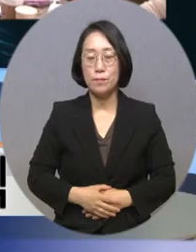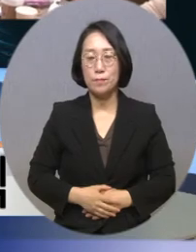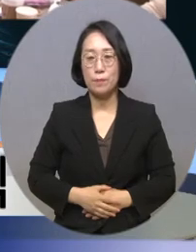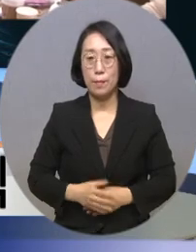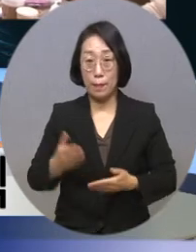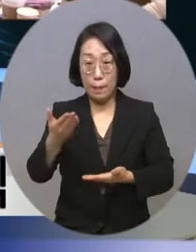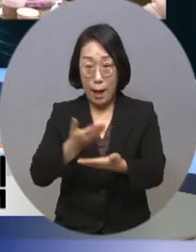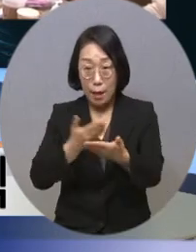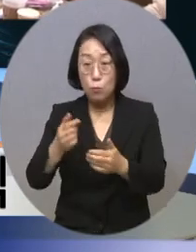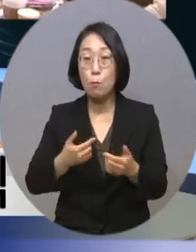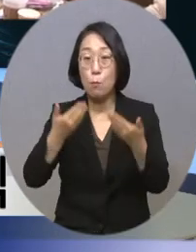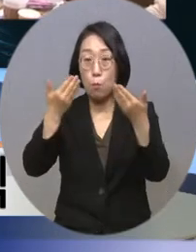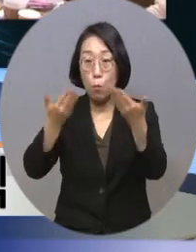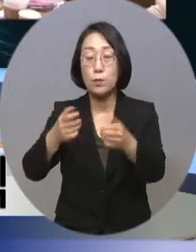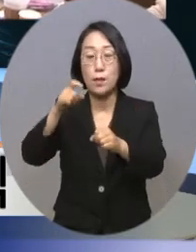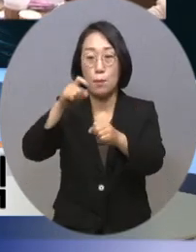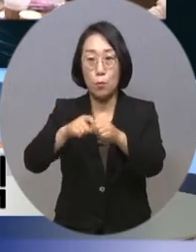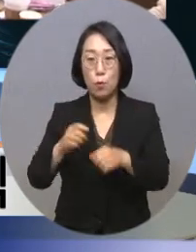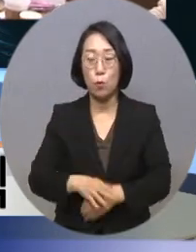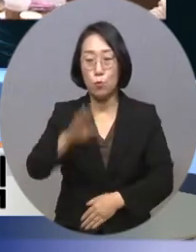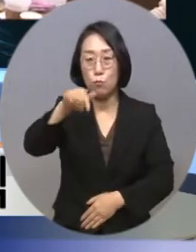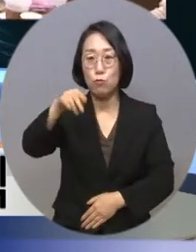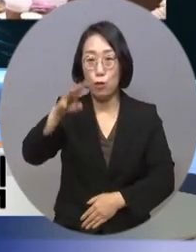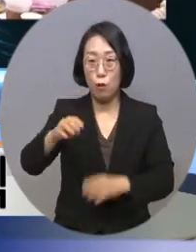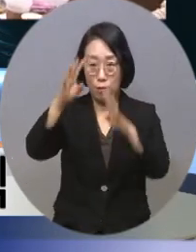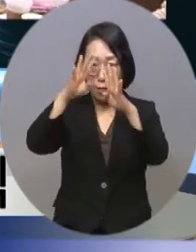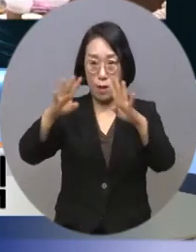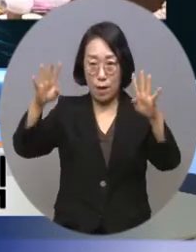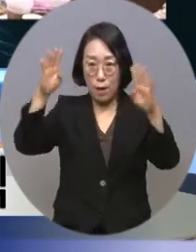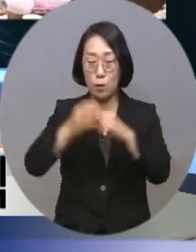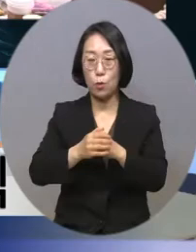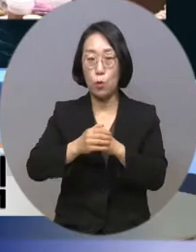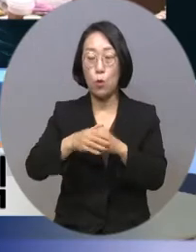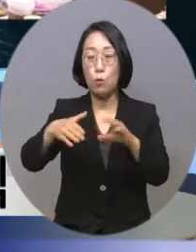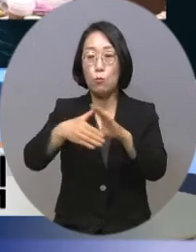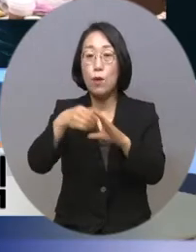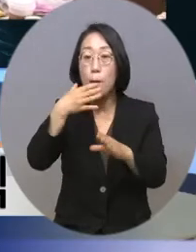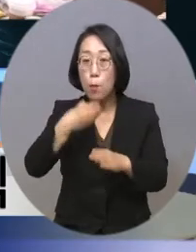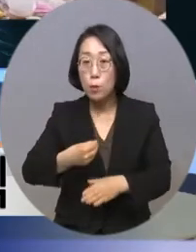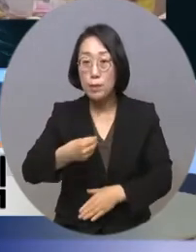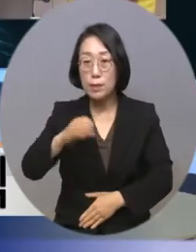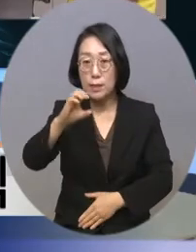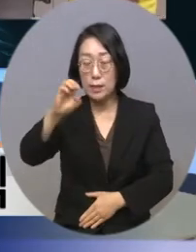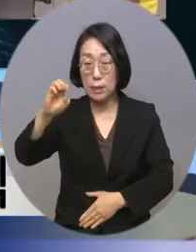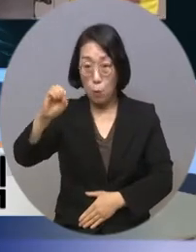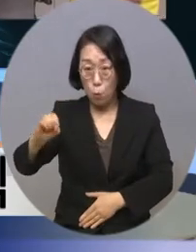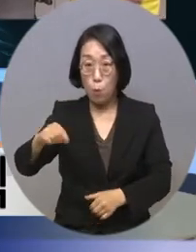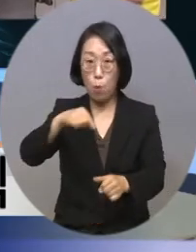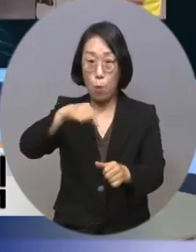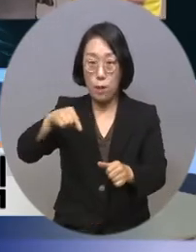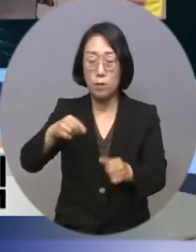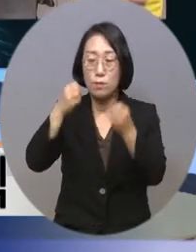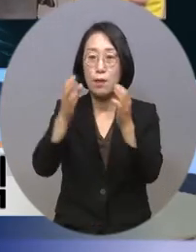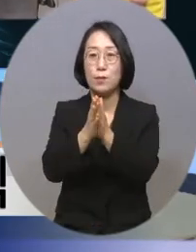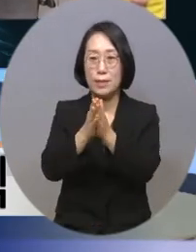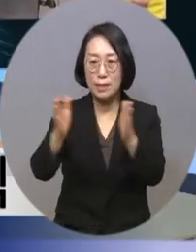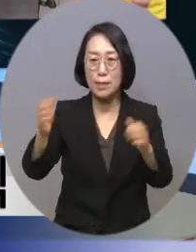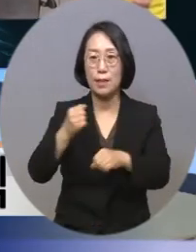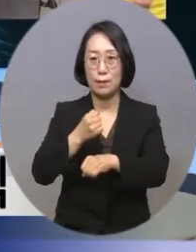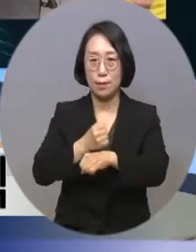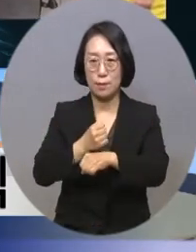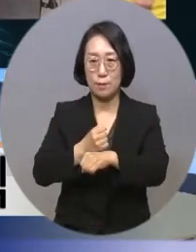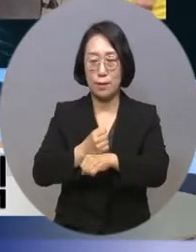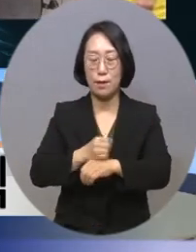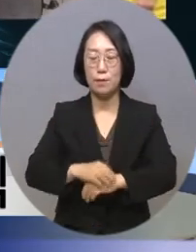나눔과 봉사를 실천하는 국립 부경대학교 문화복지 ceo 과정의 새로운 학기가 시작됐습니다 황병연